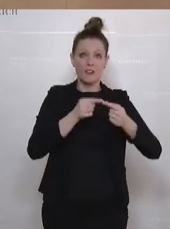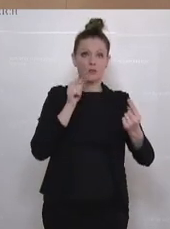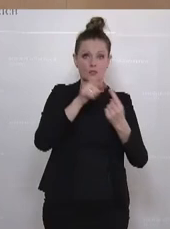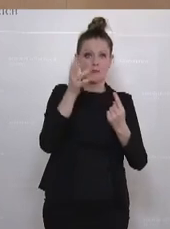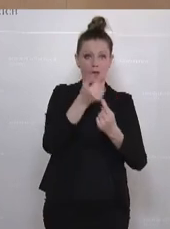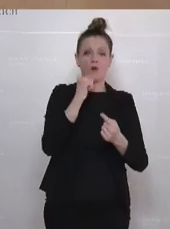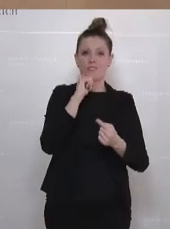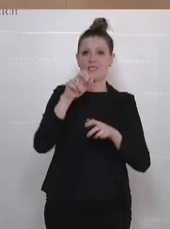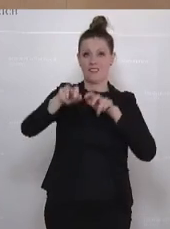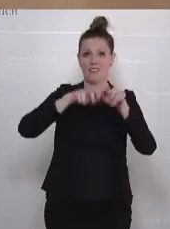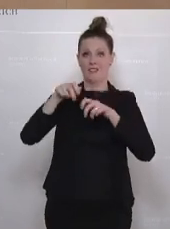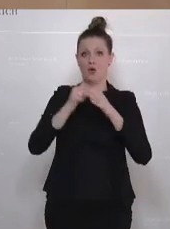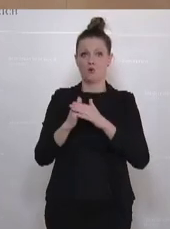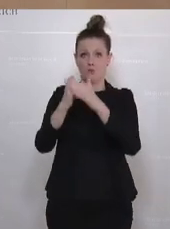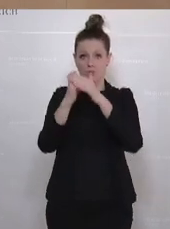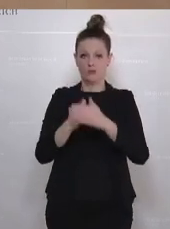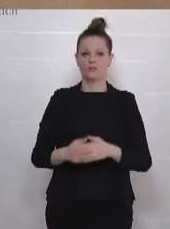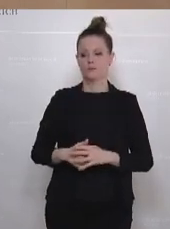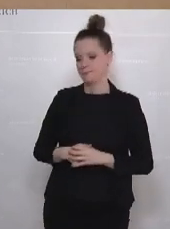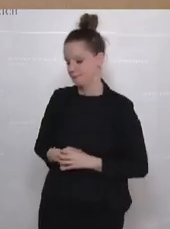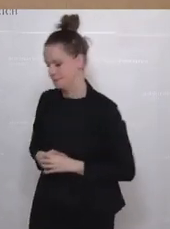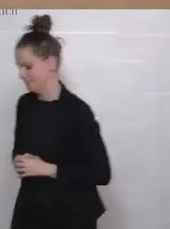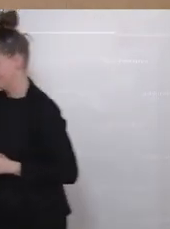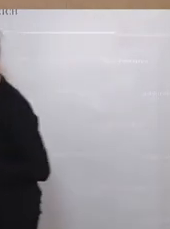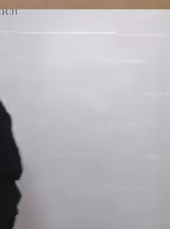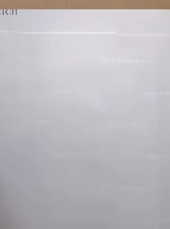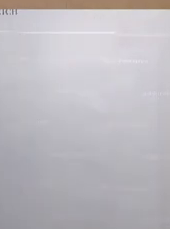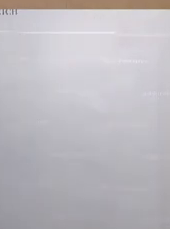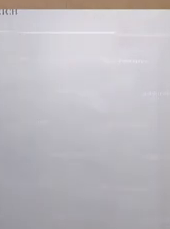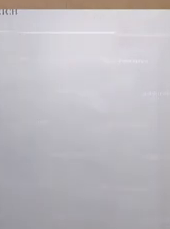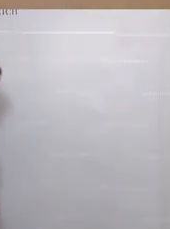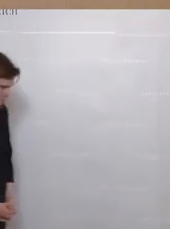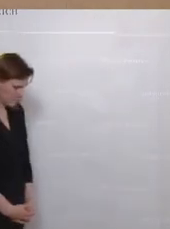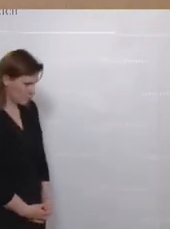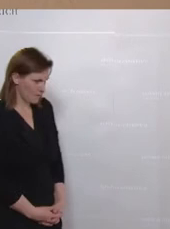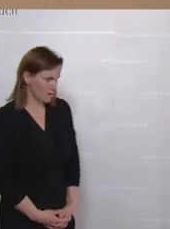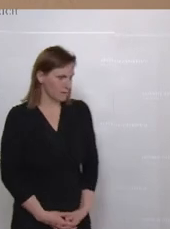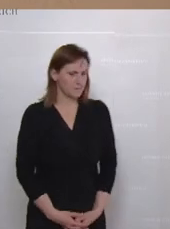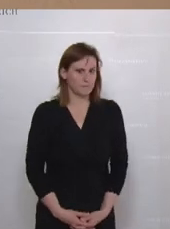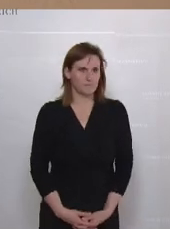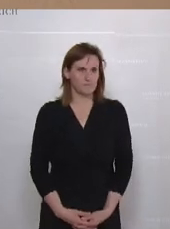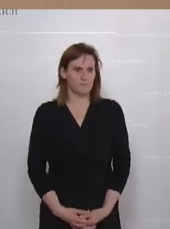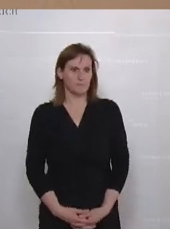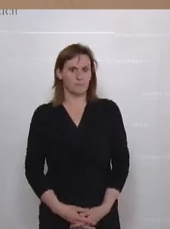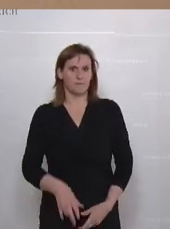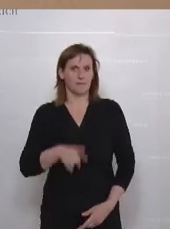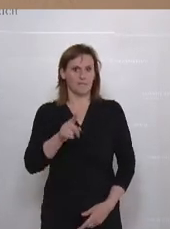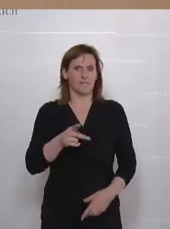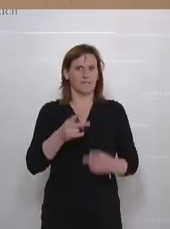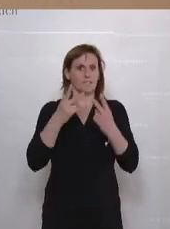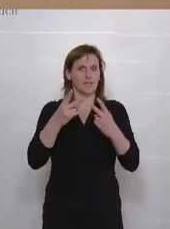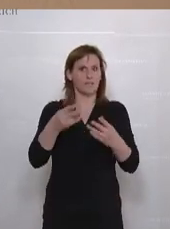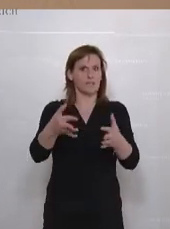zugutekommen? Das ist eine sehr wichtige Frage, die Sie stellen, Frau Abgeordnete. Es ist aber, muss ich ganz klar sagen, nicht so, dass Österreich